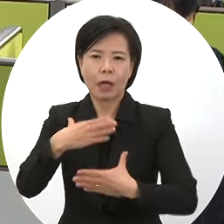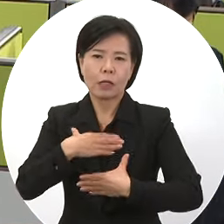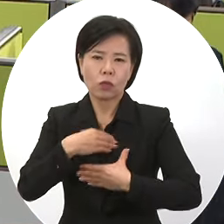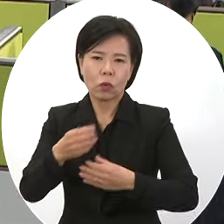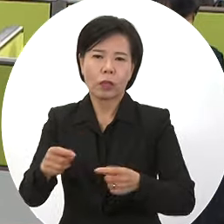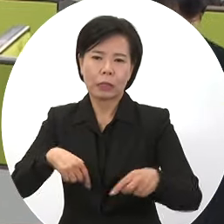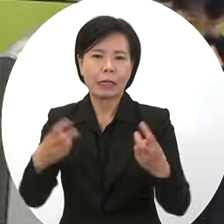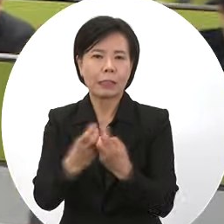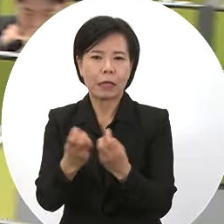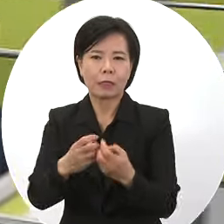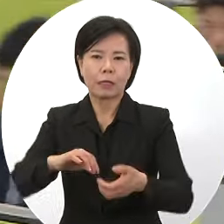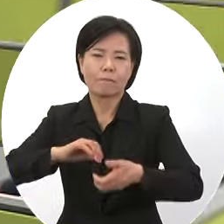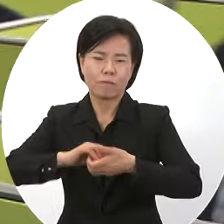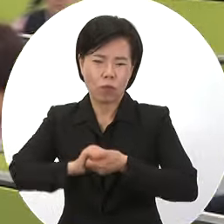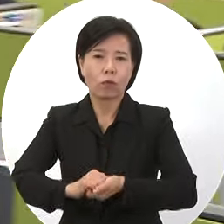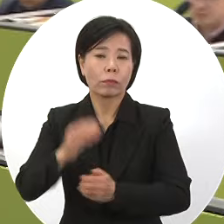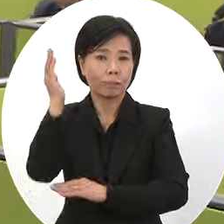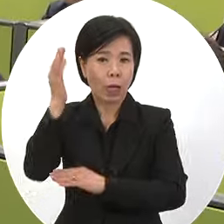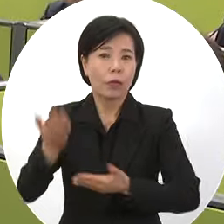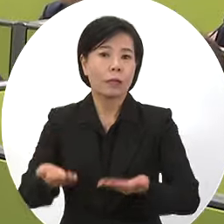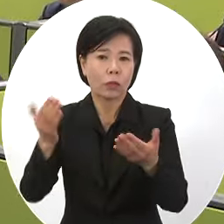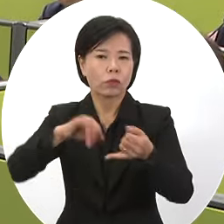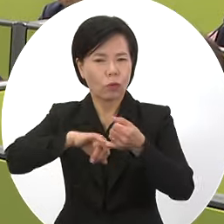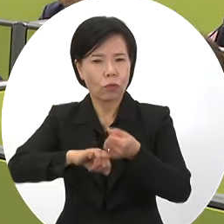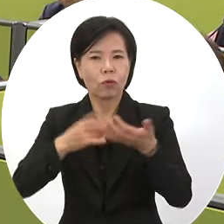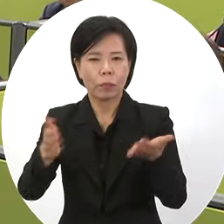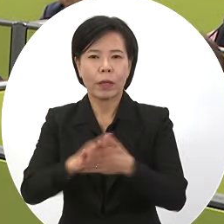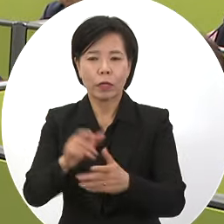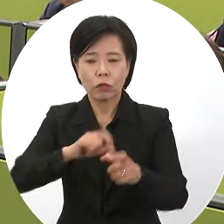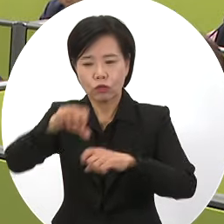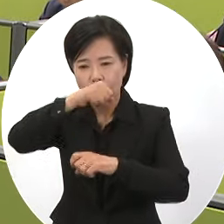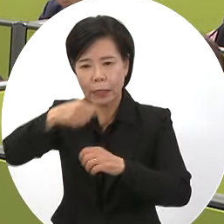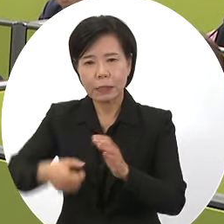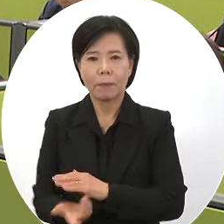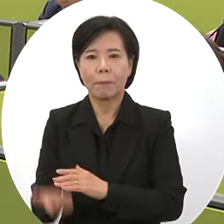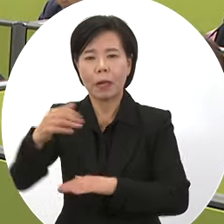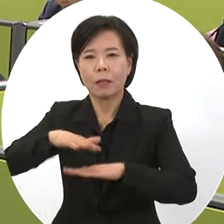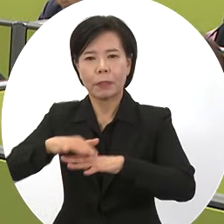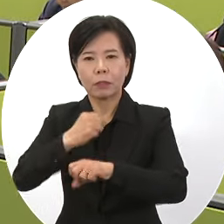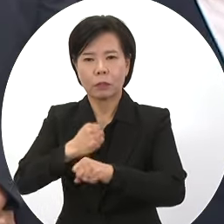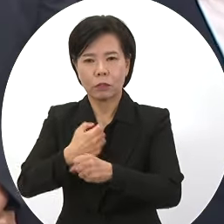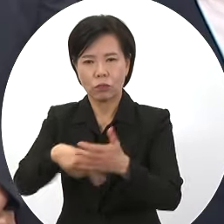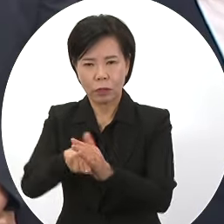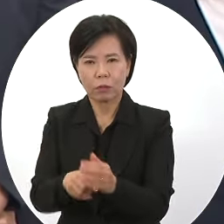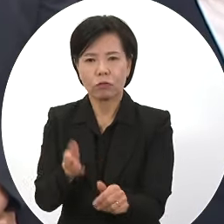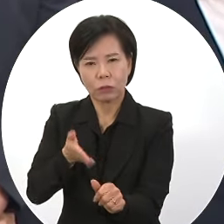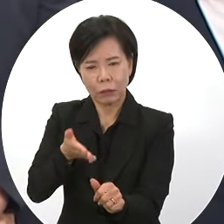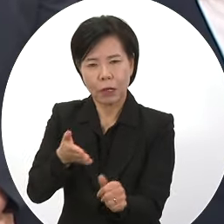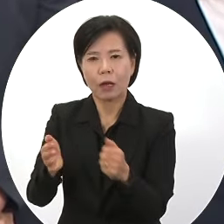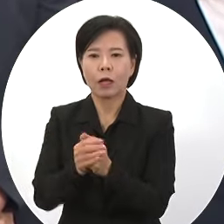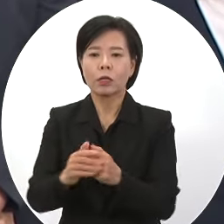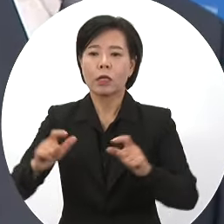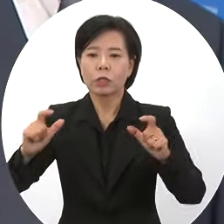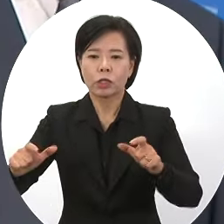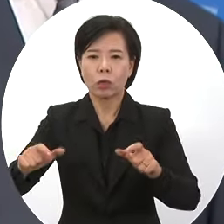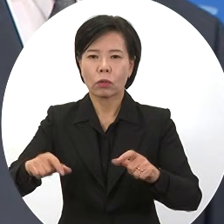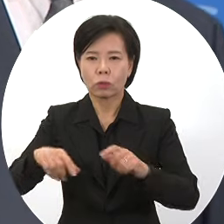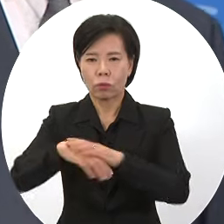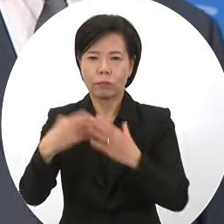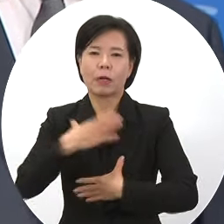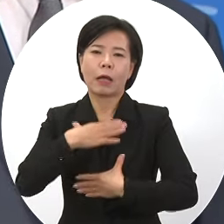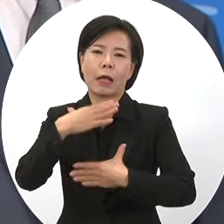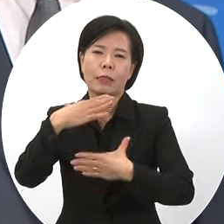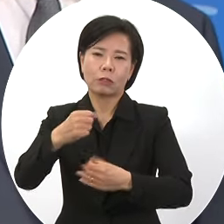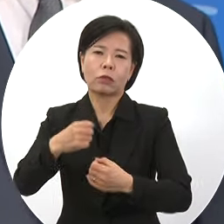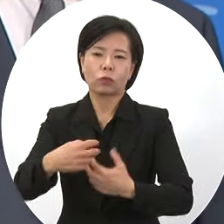대책을 마련하겠다고 약속했는데요. 정부의 추가 경정 예산 조기 편성을 촉구하고 지역 치안을